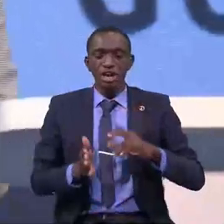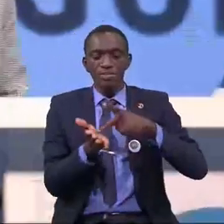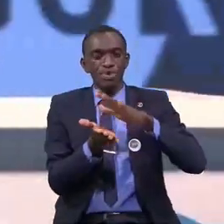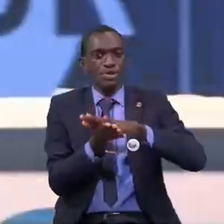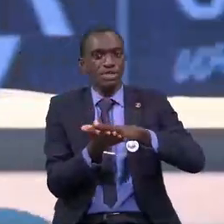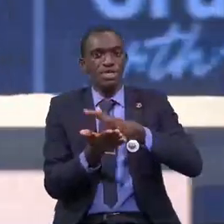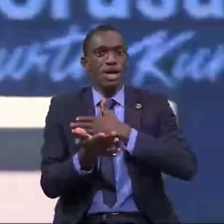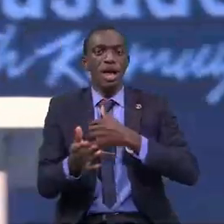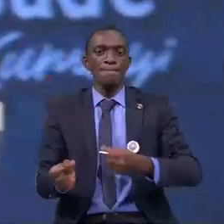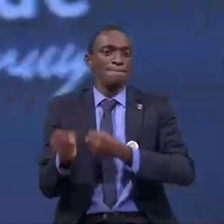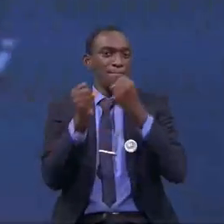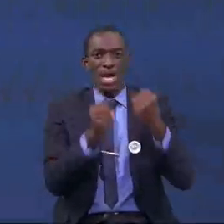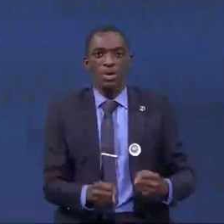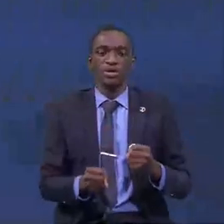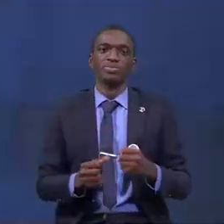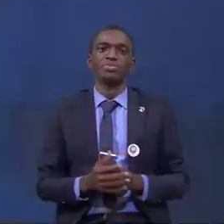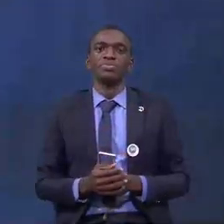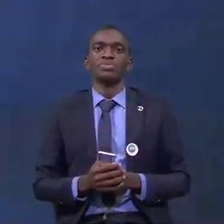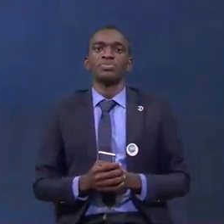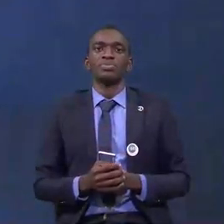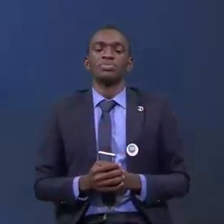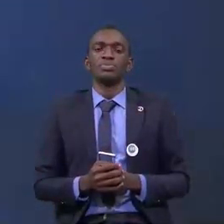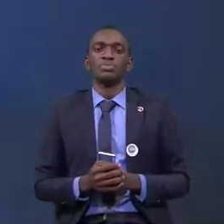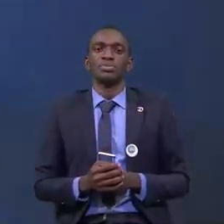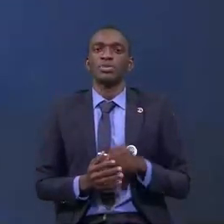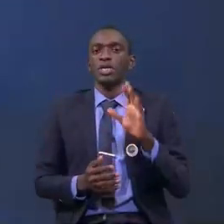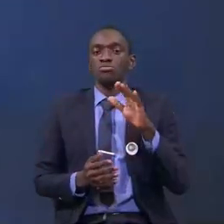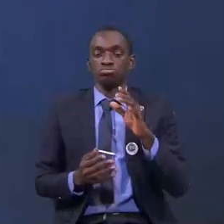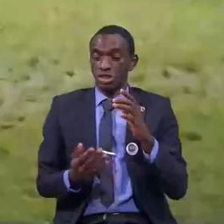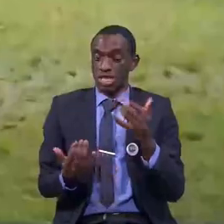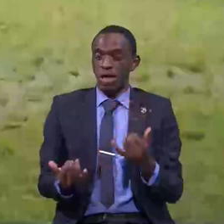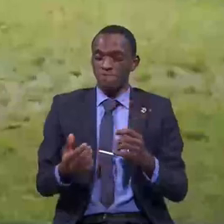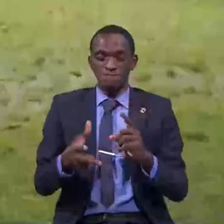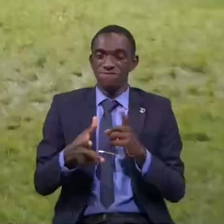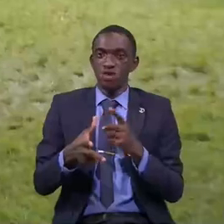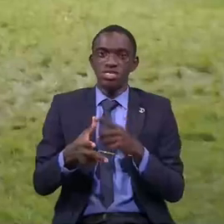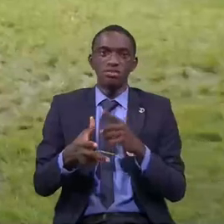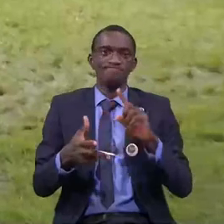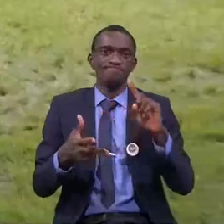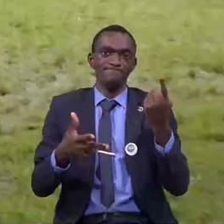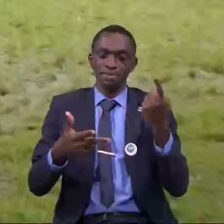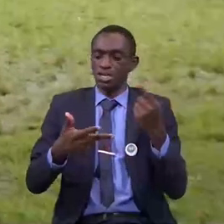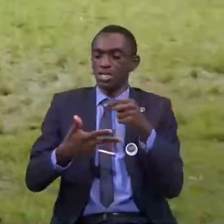La continuation louable dans la paix, la pureté, la puissance. Revenons au premier point.